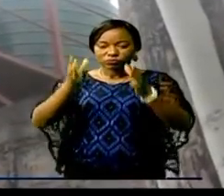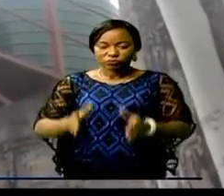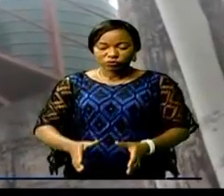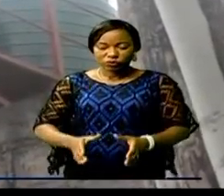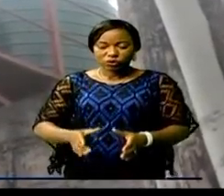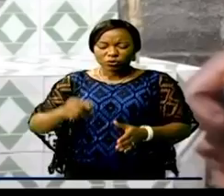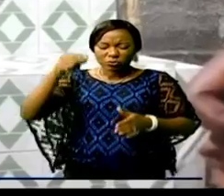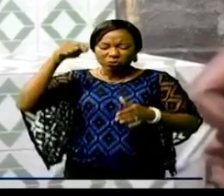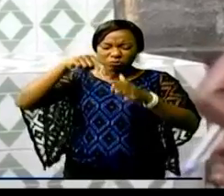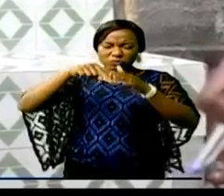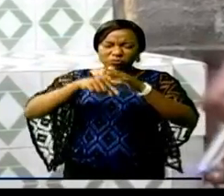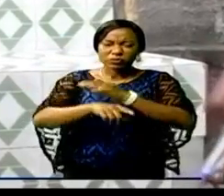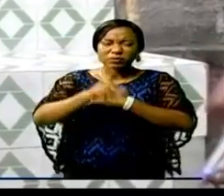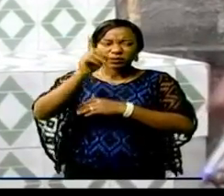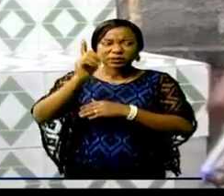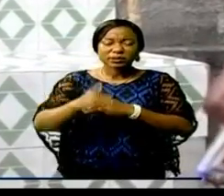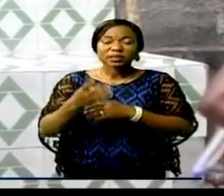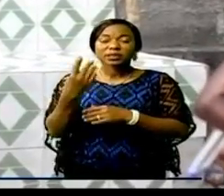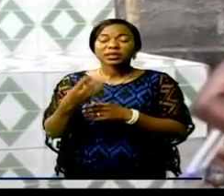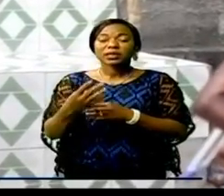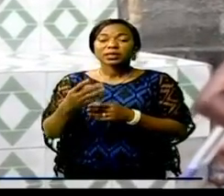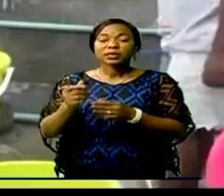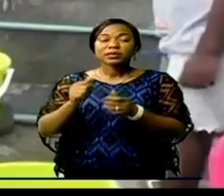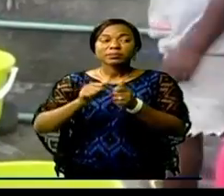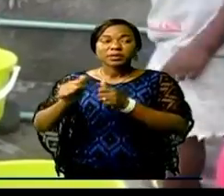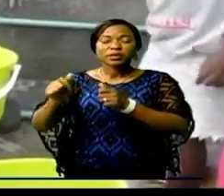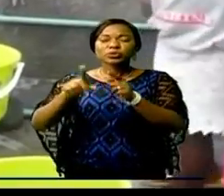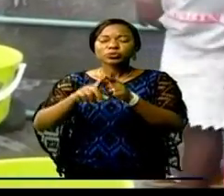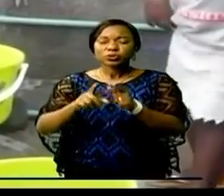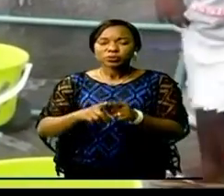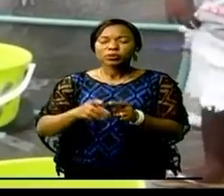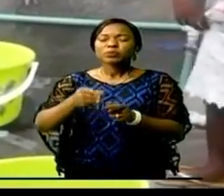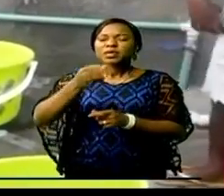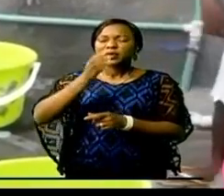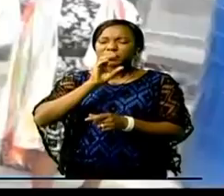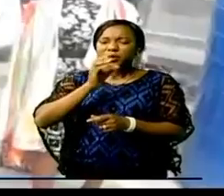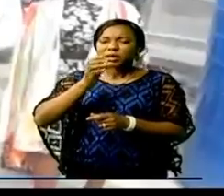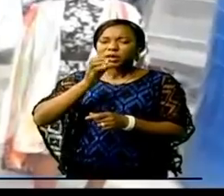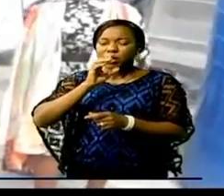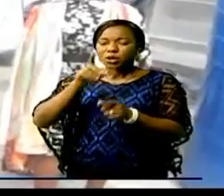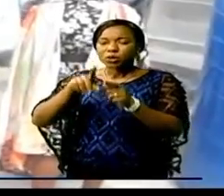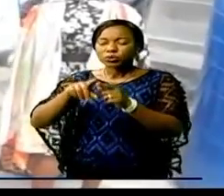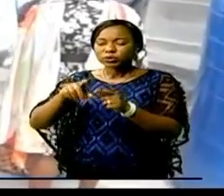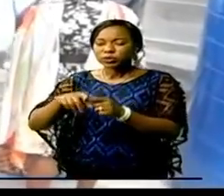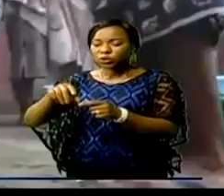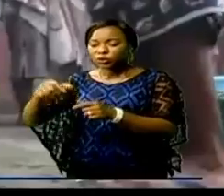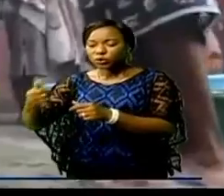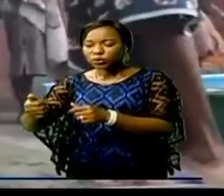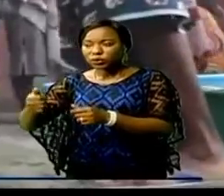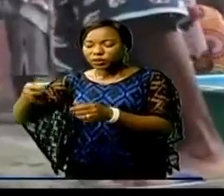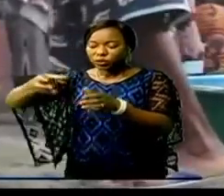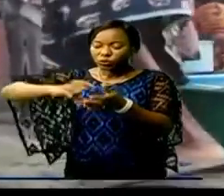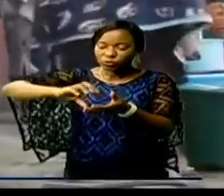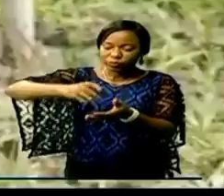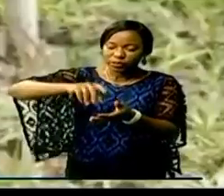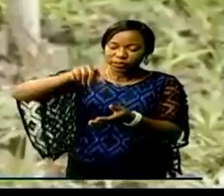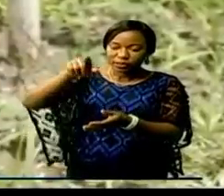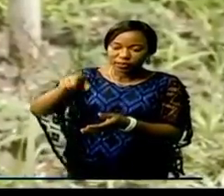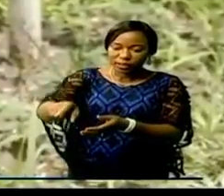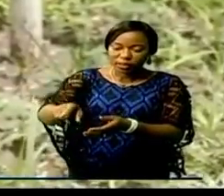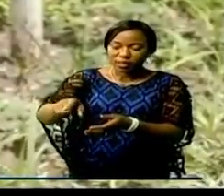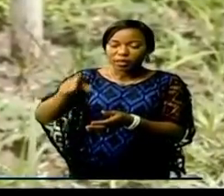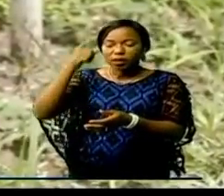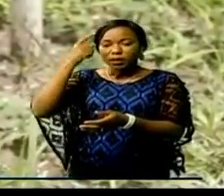mètres de profondeur, deux réservoirs surélevés et des bornes fontaines avec des robinets pour non seulement